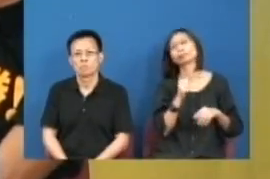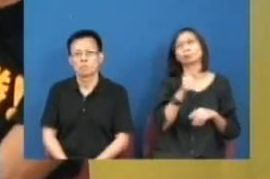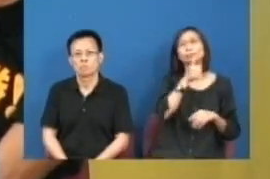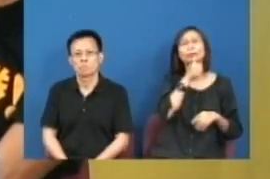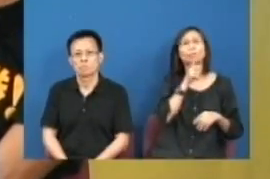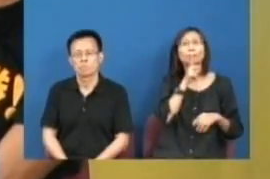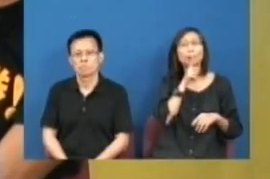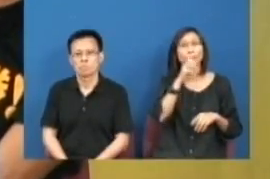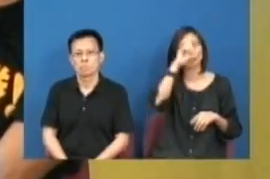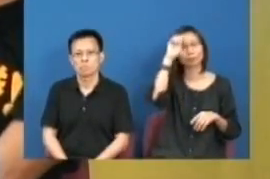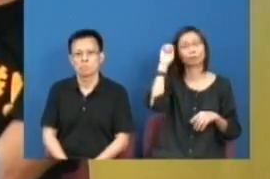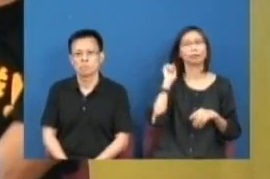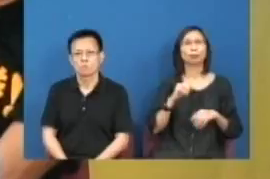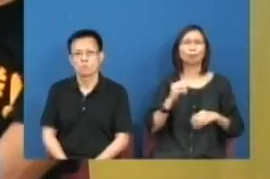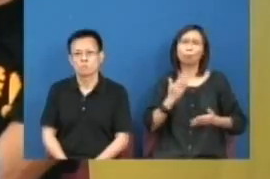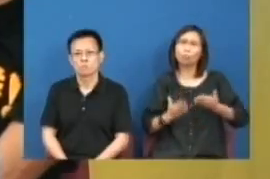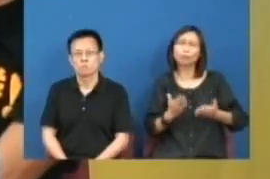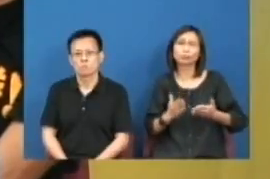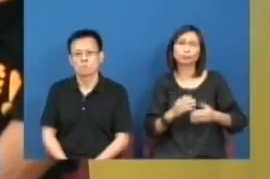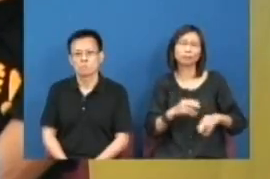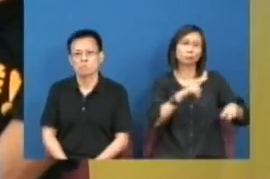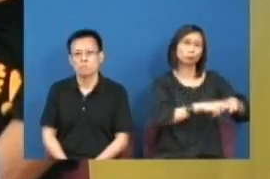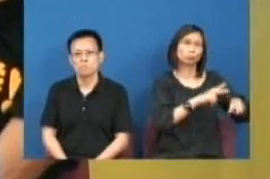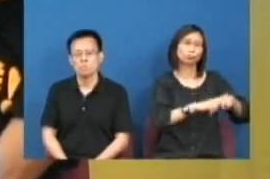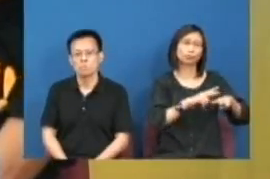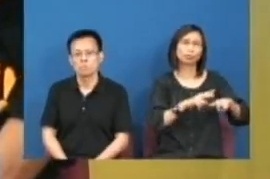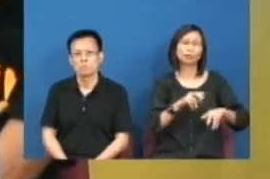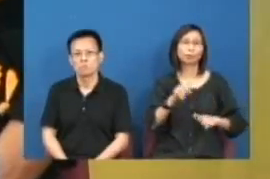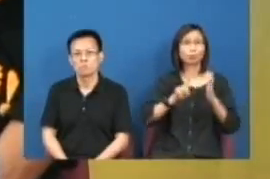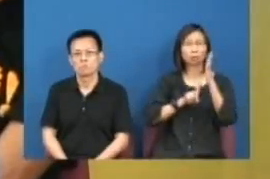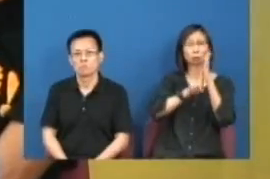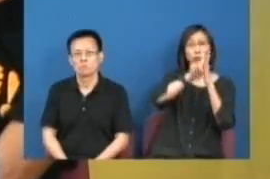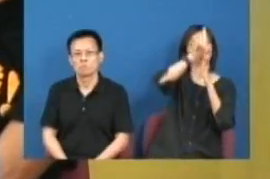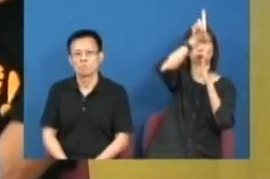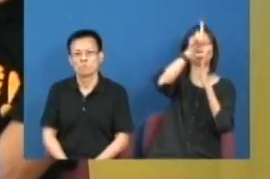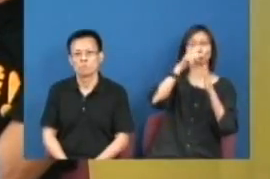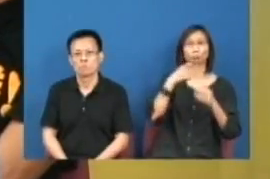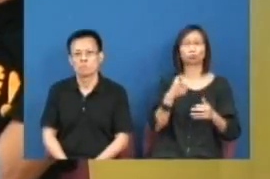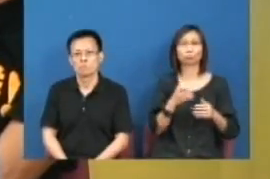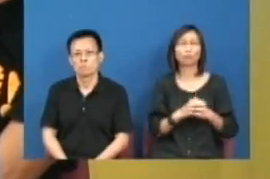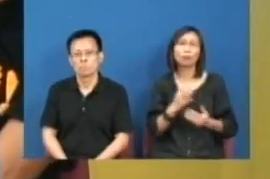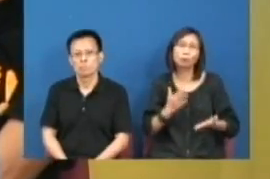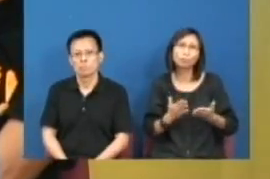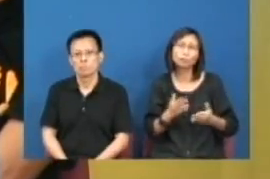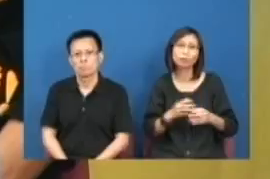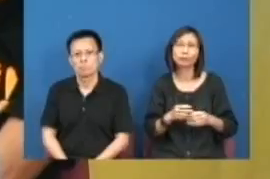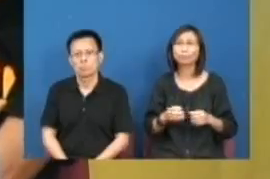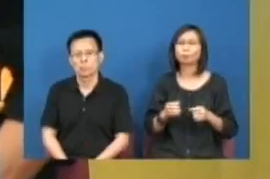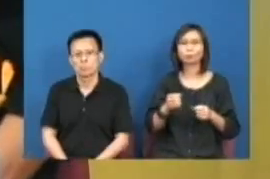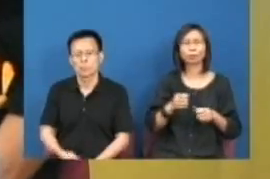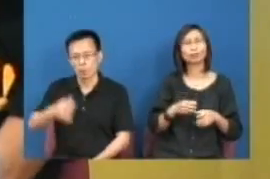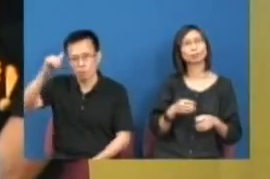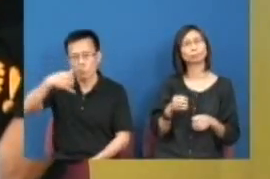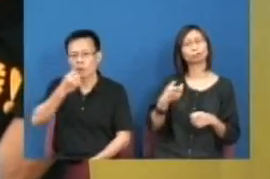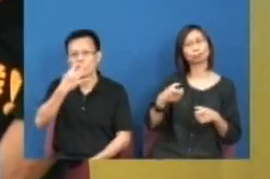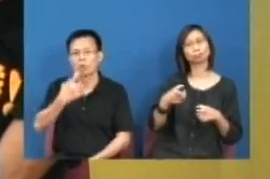趨勢就係話，佢哋因為頂唔順內地高通脹咧，或者佢自己微薄嗰個退休金啊，或者係養老金啦， 翻返嚟， 翻返嚟香